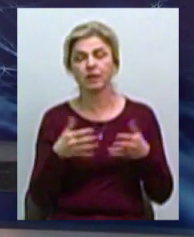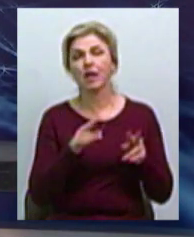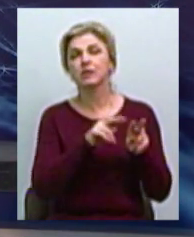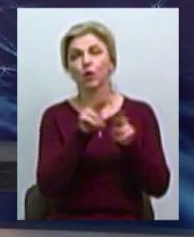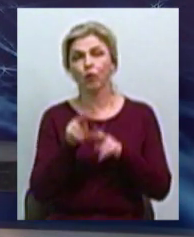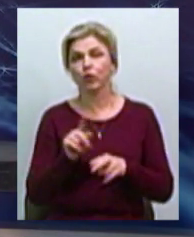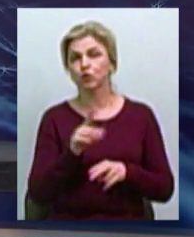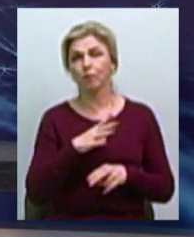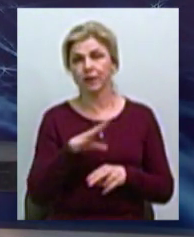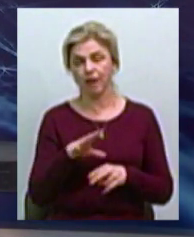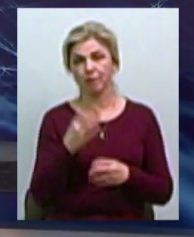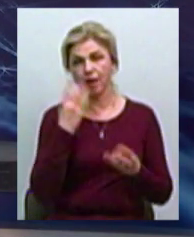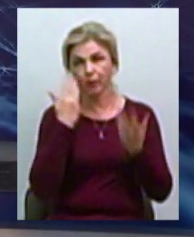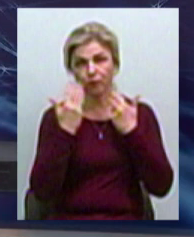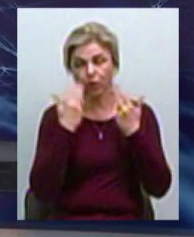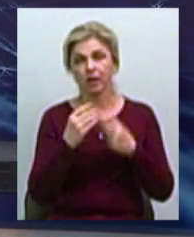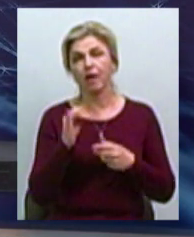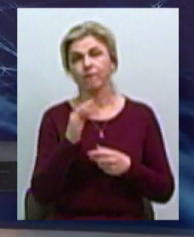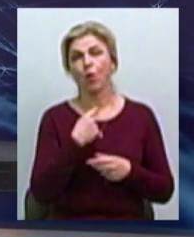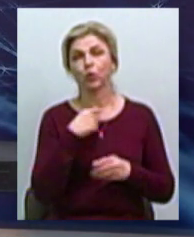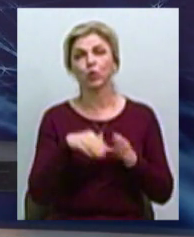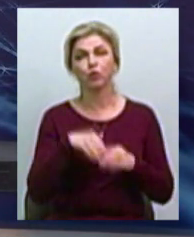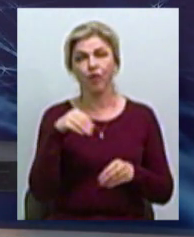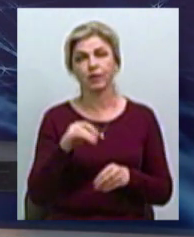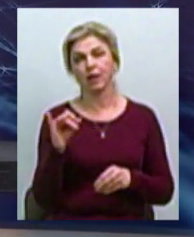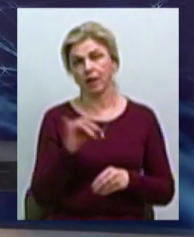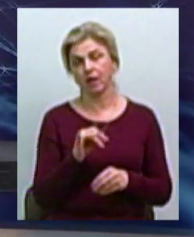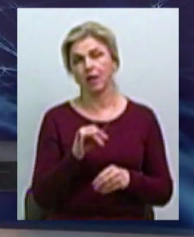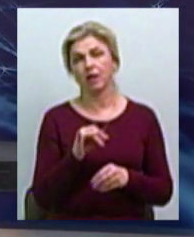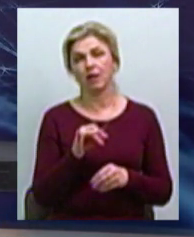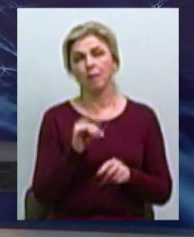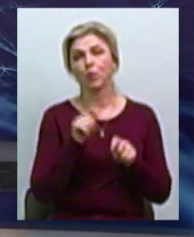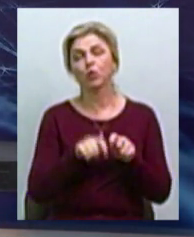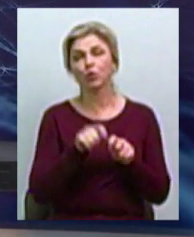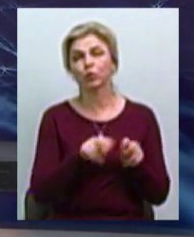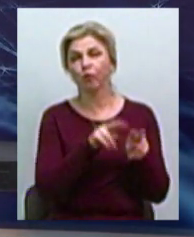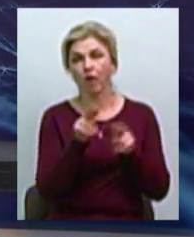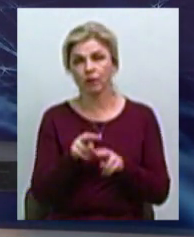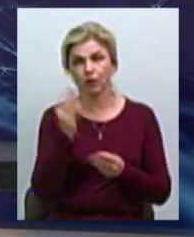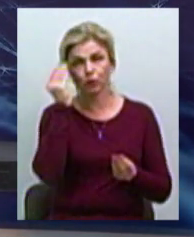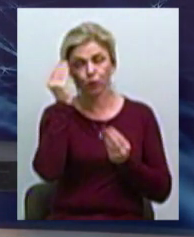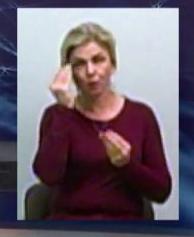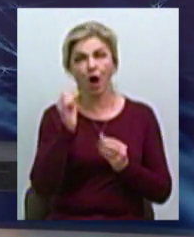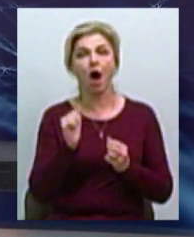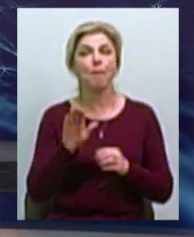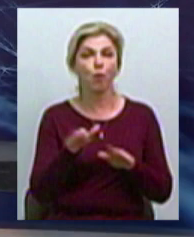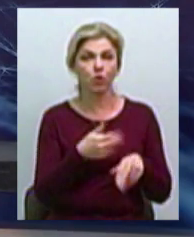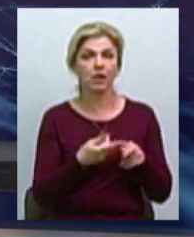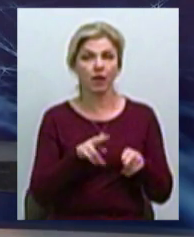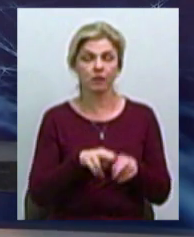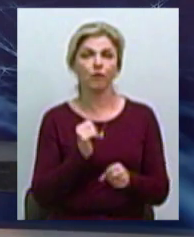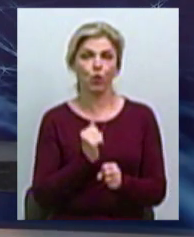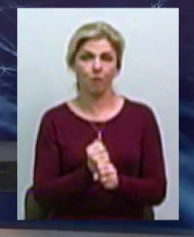прослідкувати, щоб не було підробок і накруток у голосуваннях, і прозондувати думку, а після цього вже